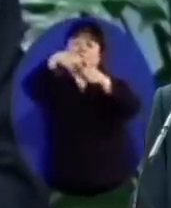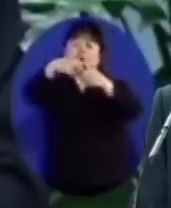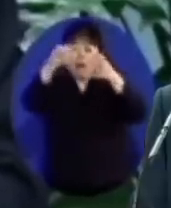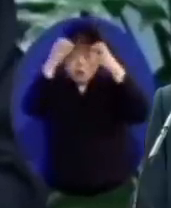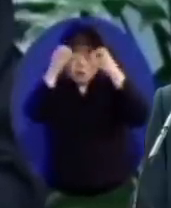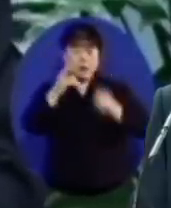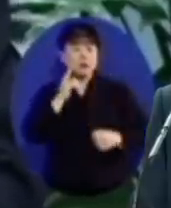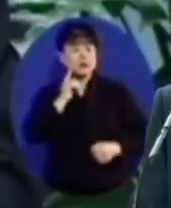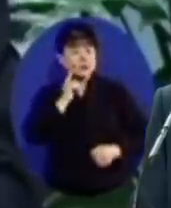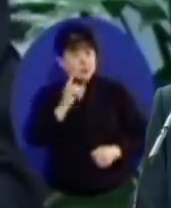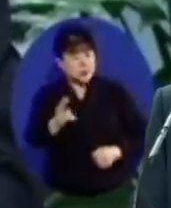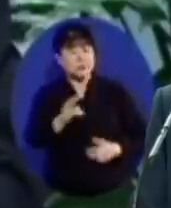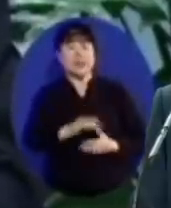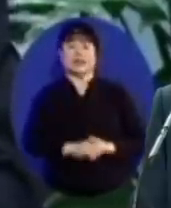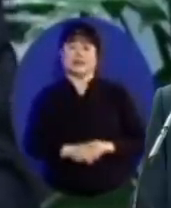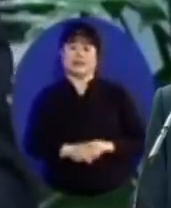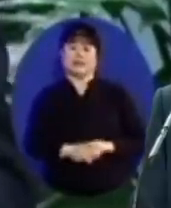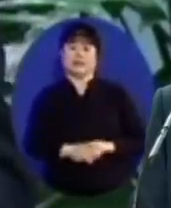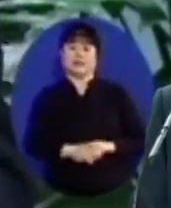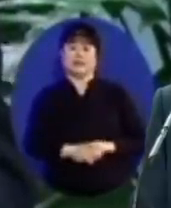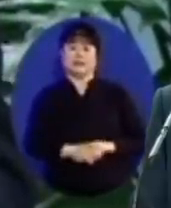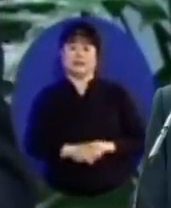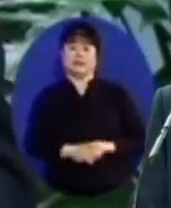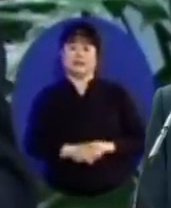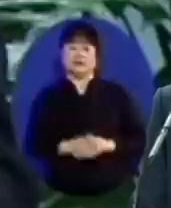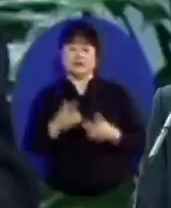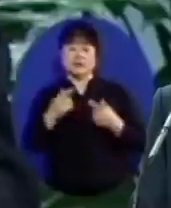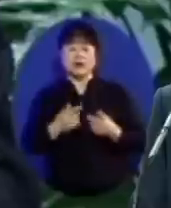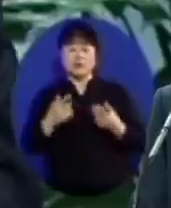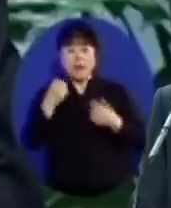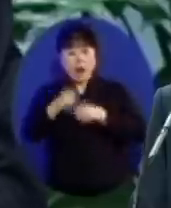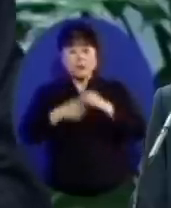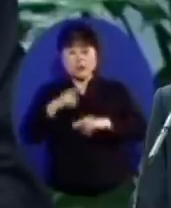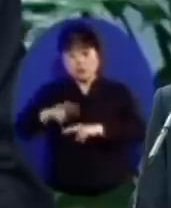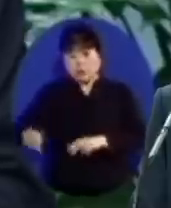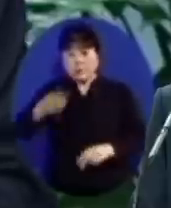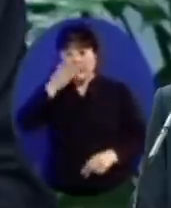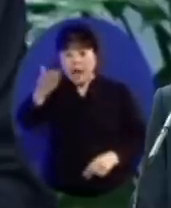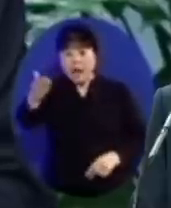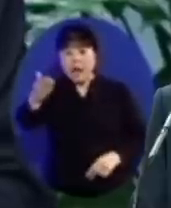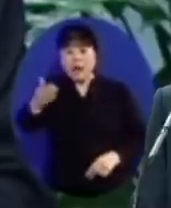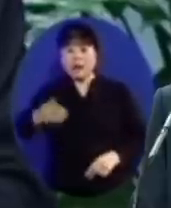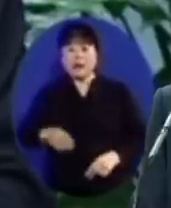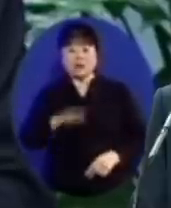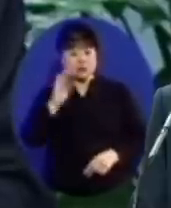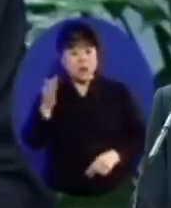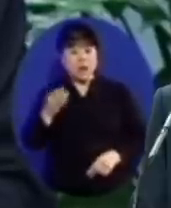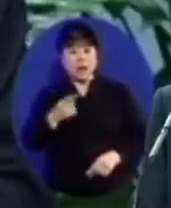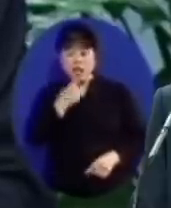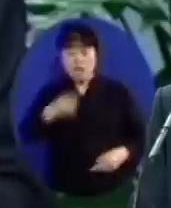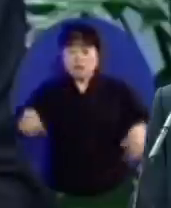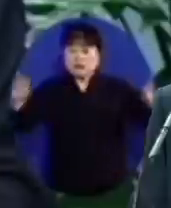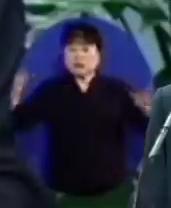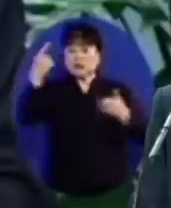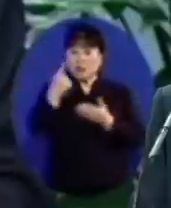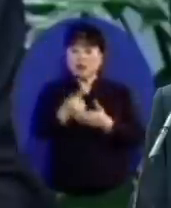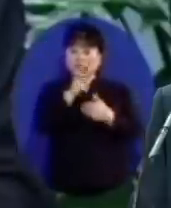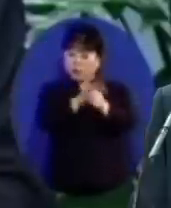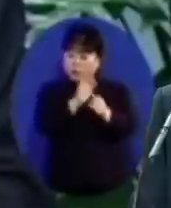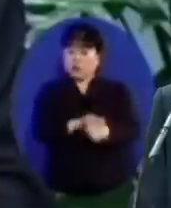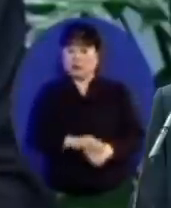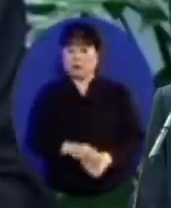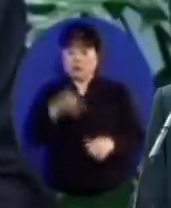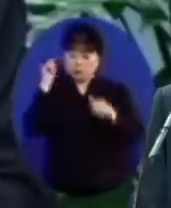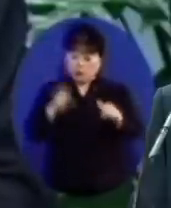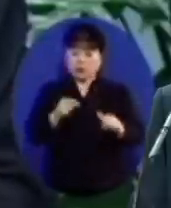고통이 얼마나 절실합니까? 언제든지 내려올 수 있습니다. 어느 순간에도 12형 되는 더 천사가 와서 그리스도 말씀